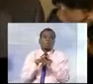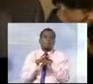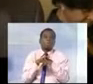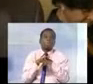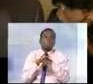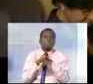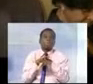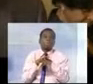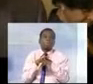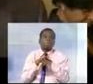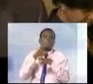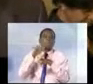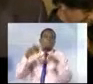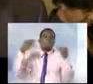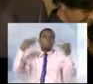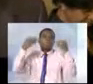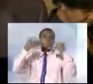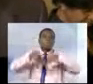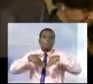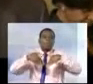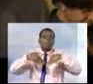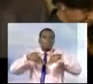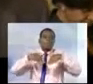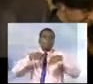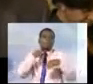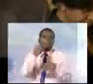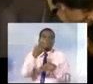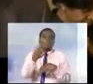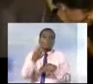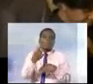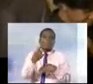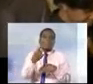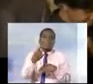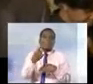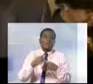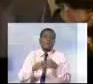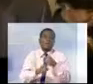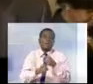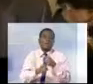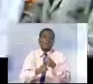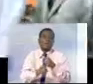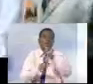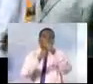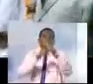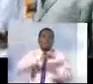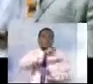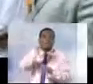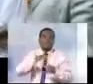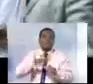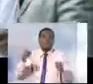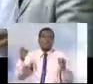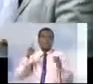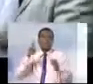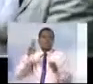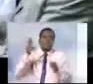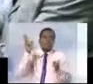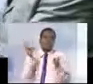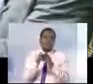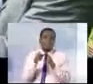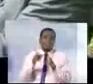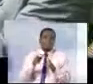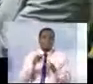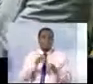de malheur disons un soutien n'est jamais petit des soutiens financiers ont été